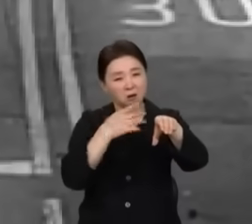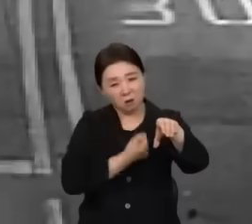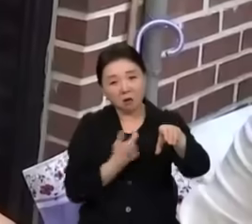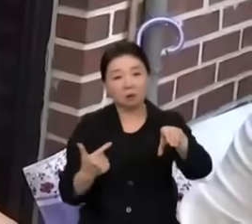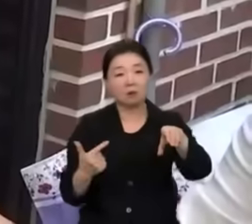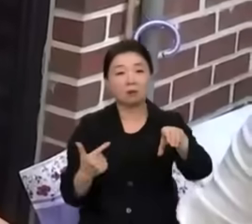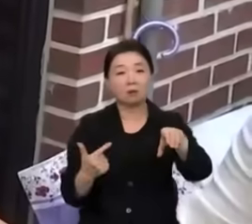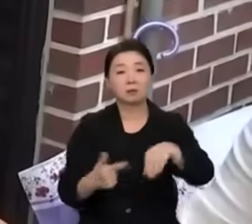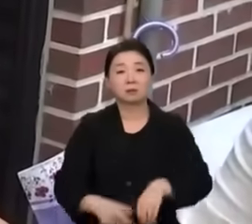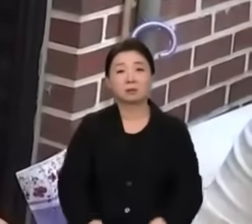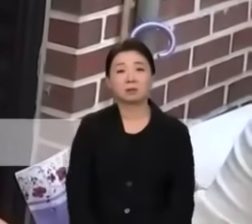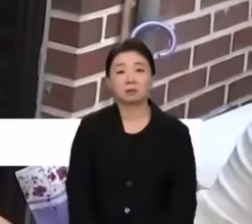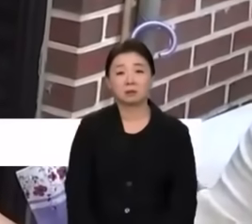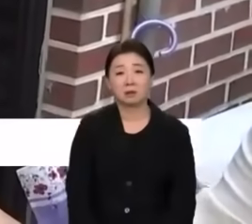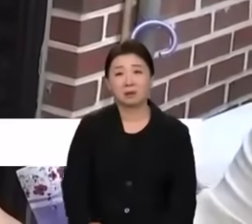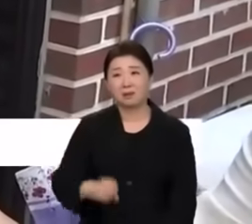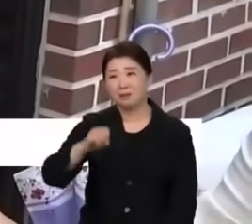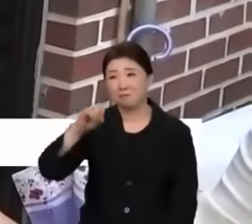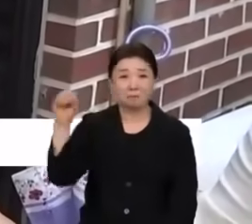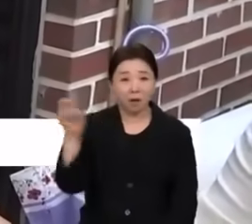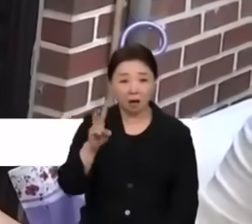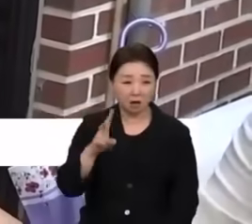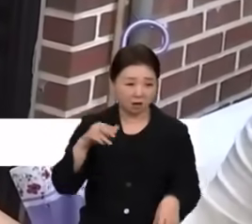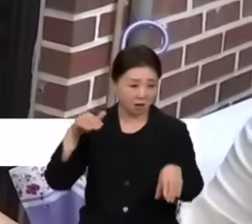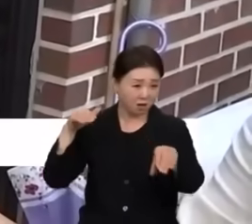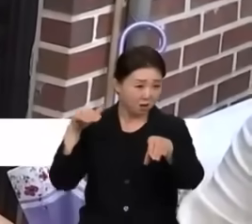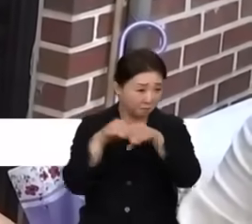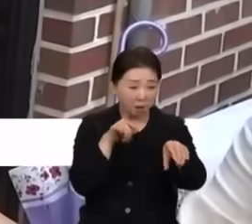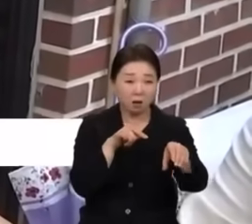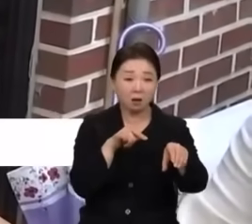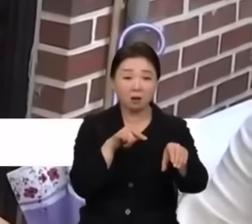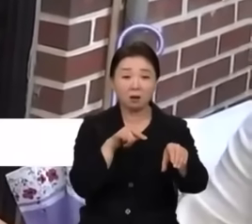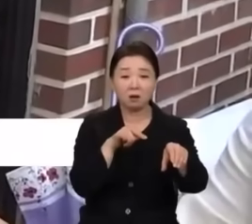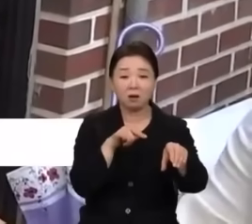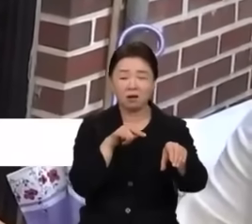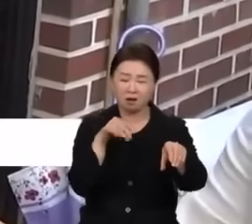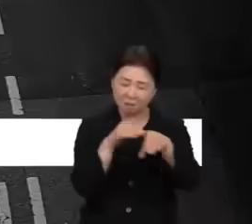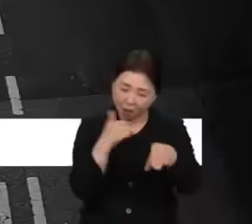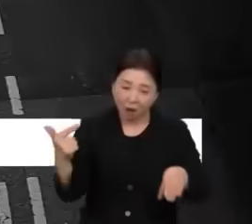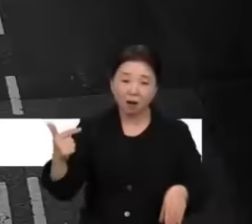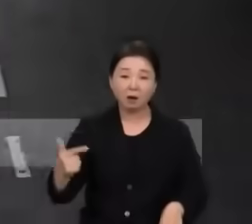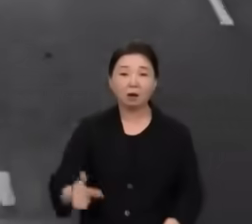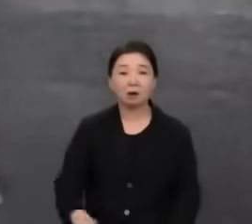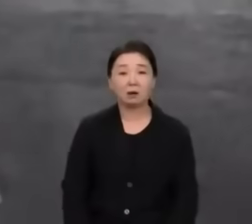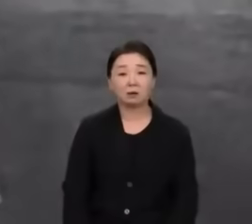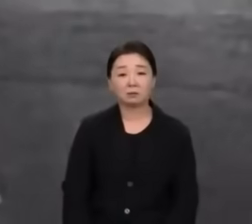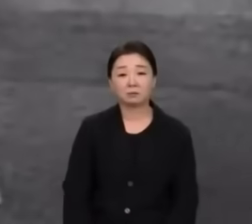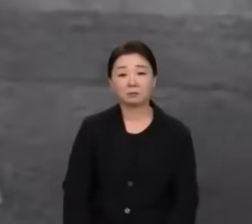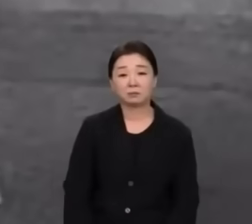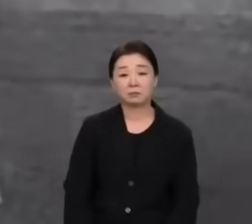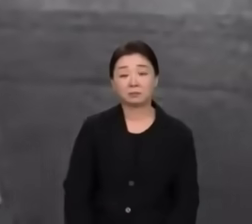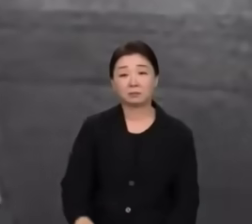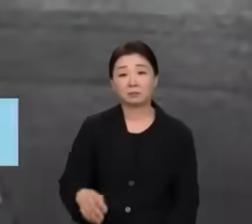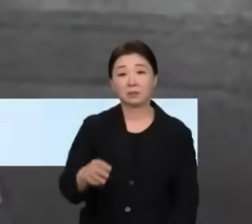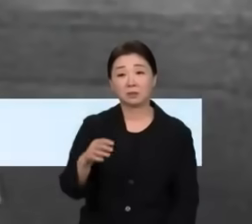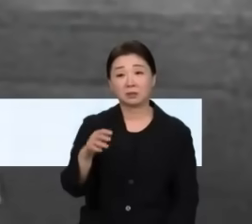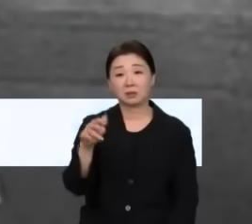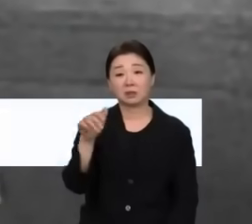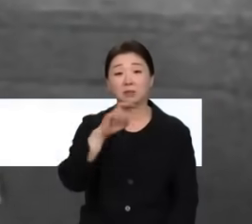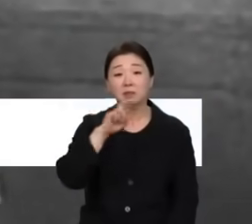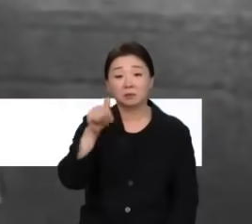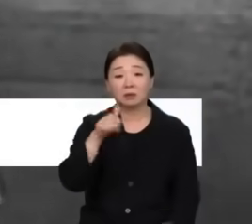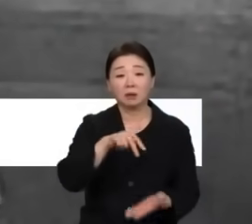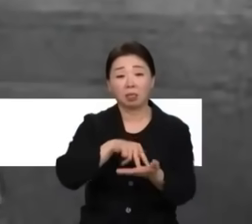컸습니다. 왜 날벼락 친다고 하잖아. 그 정도로 아이고 소리가 아주 컸어요. 비틀거리며 내린 20대 운전자는